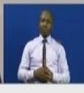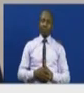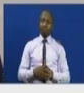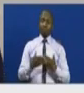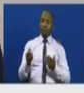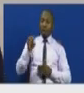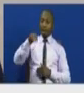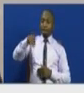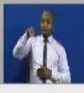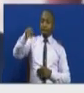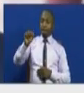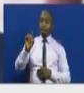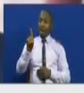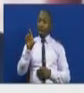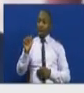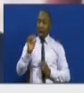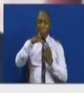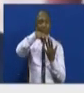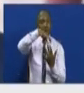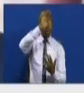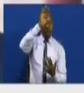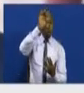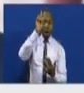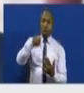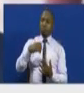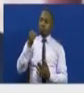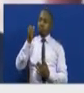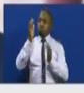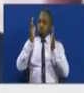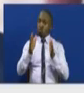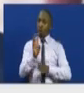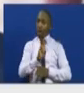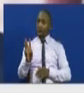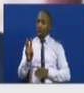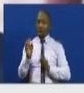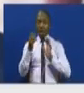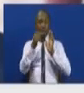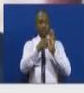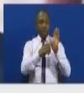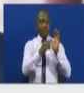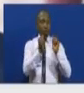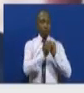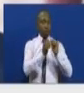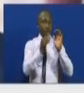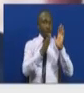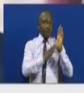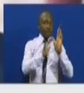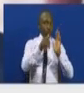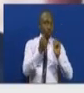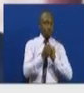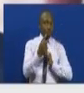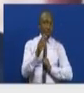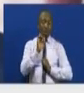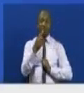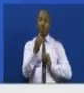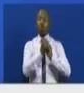Manda aliyeteuliwa kushika wadhifa huo wa ukuu wa wilaya Mtwara Desemba 19 mwaka